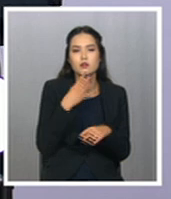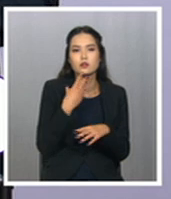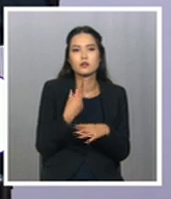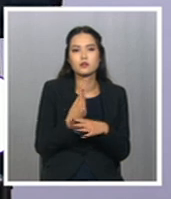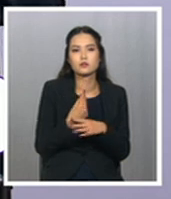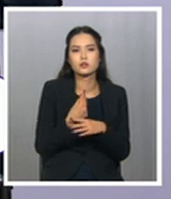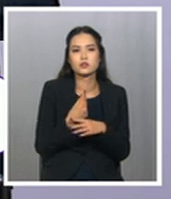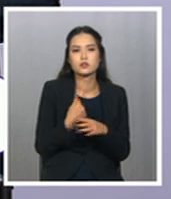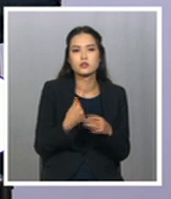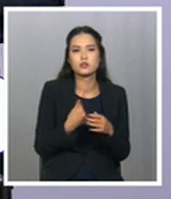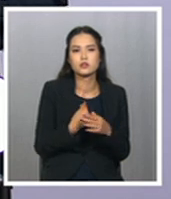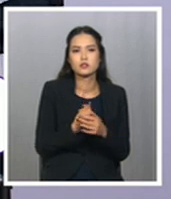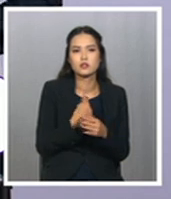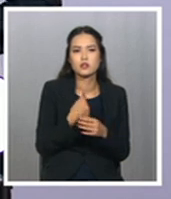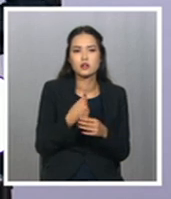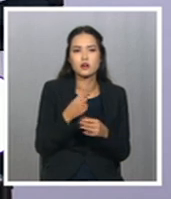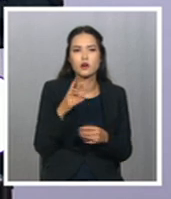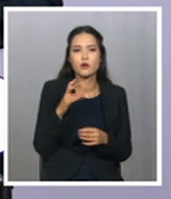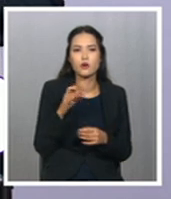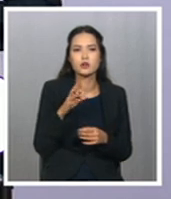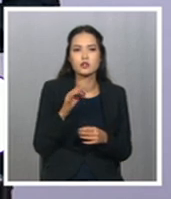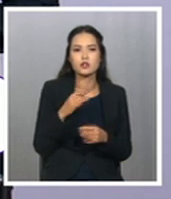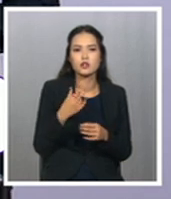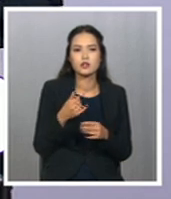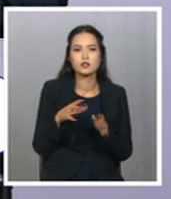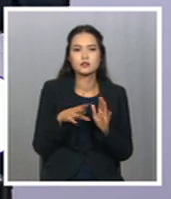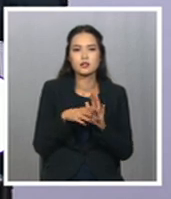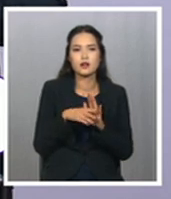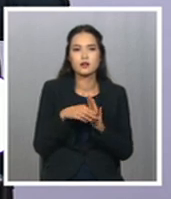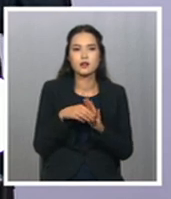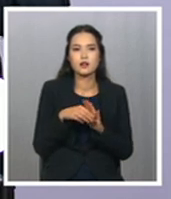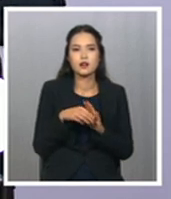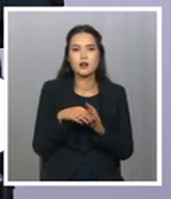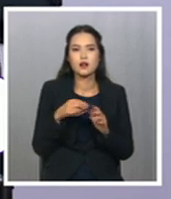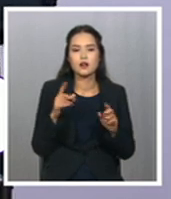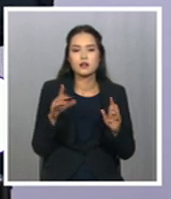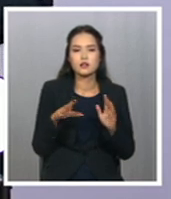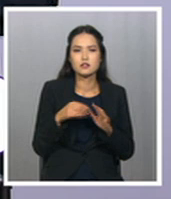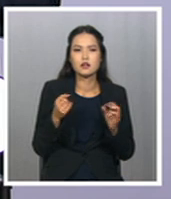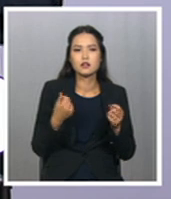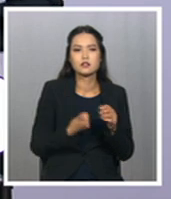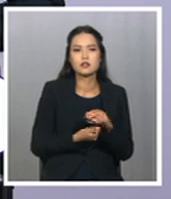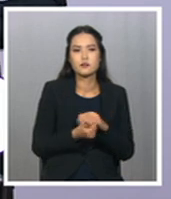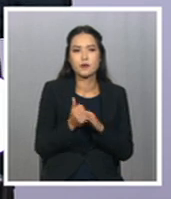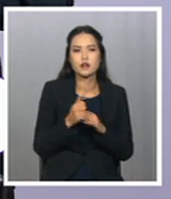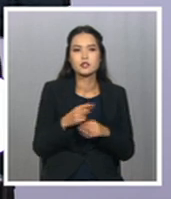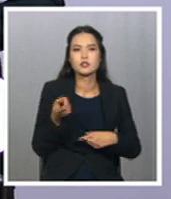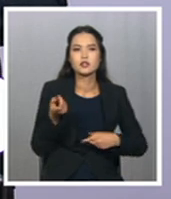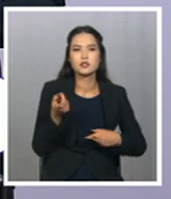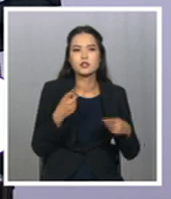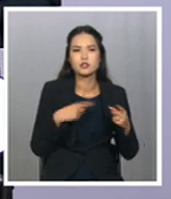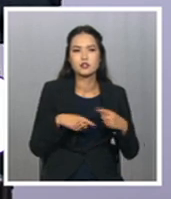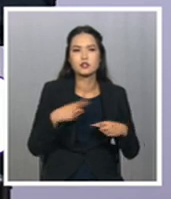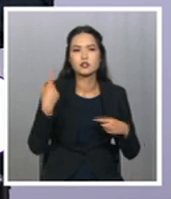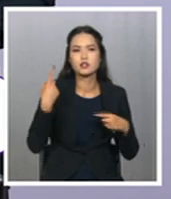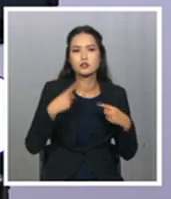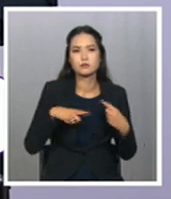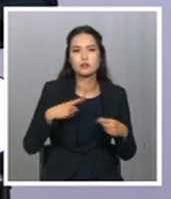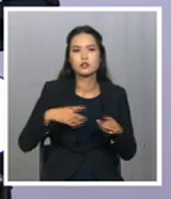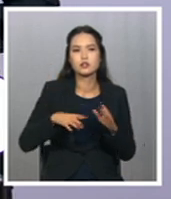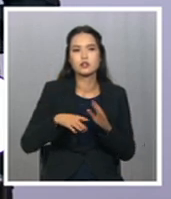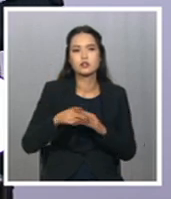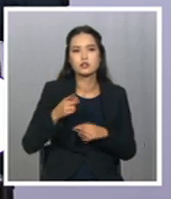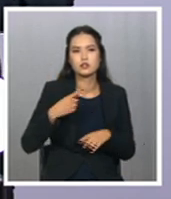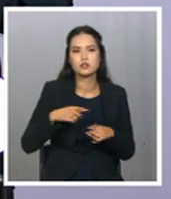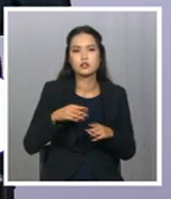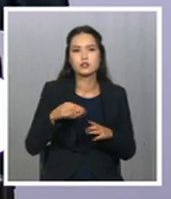жаңағы қайын жұрты болып табылатын Теодор Рузвельттің саяси бағытын емес, керісінше басқа саяси бағдарды ұстау